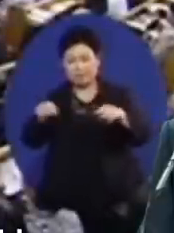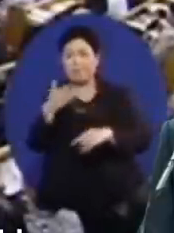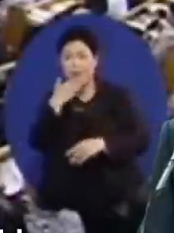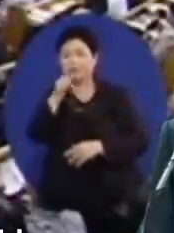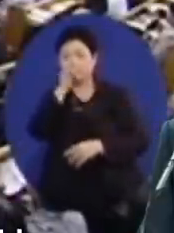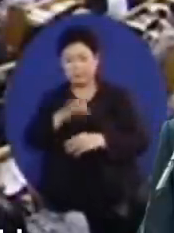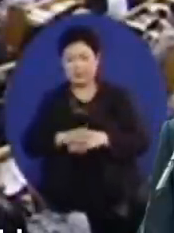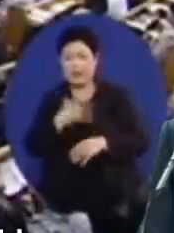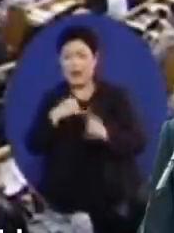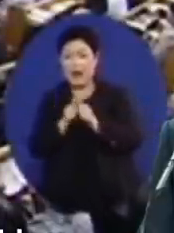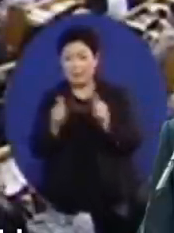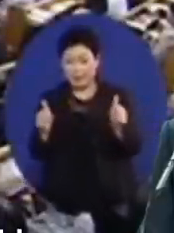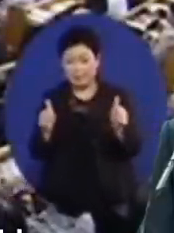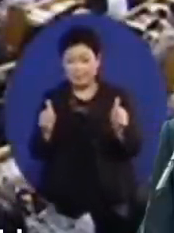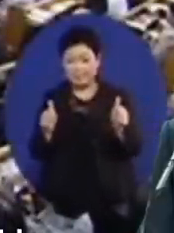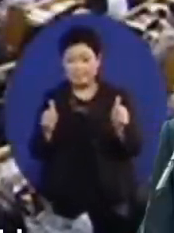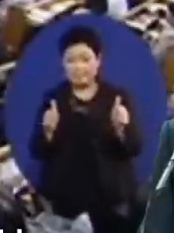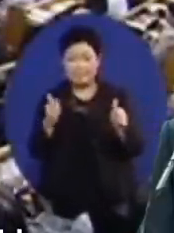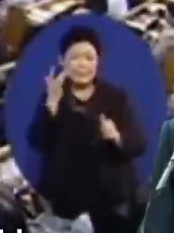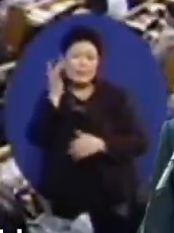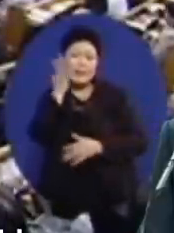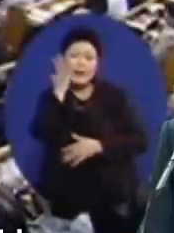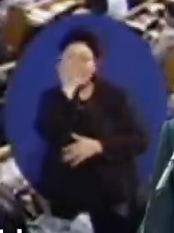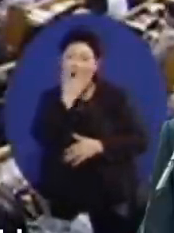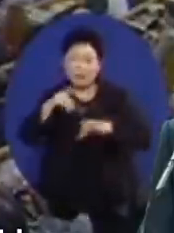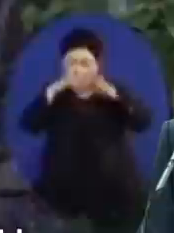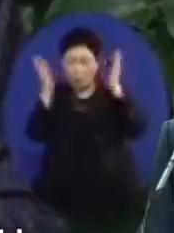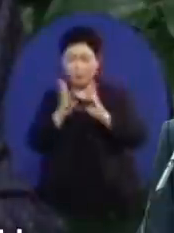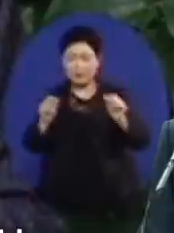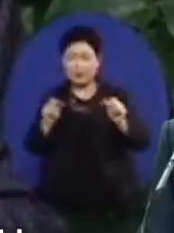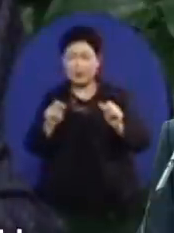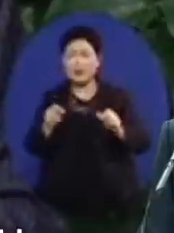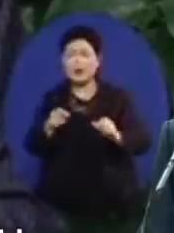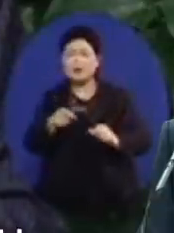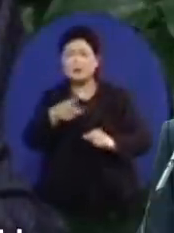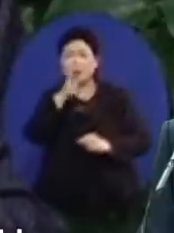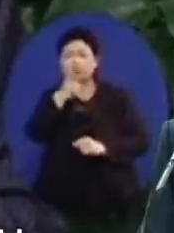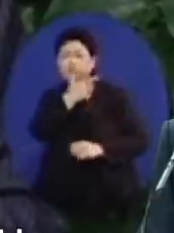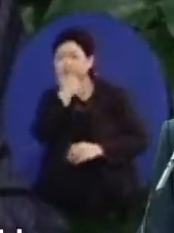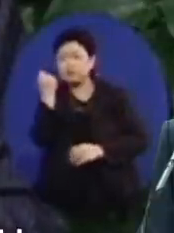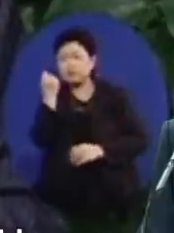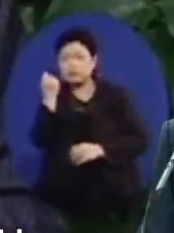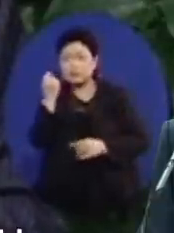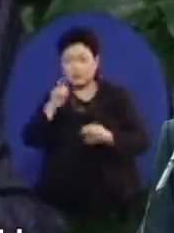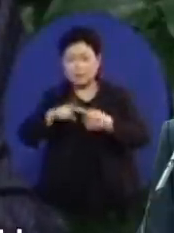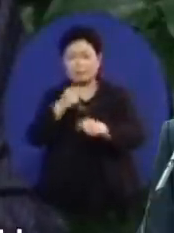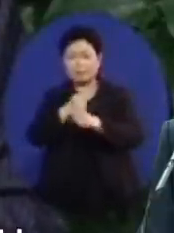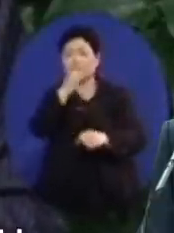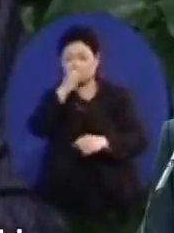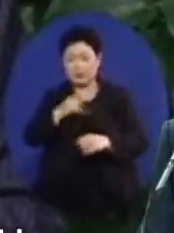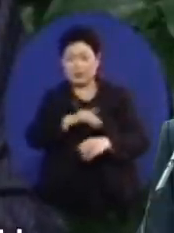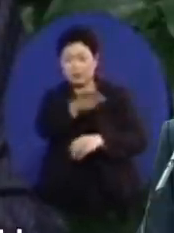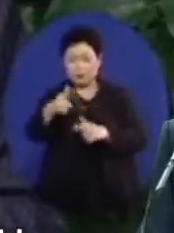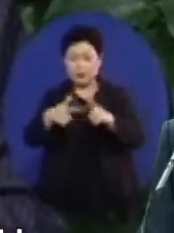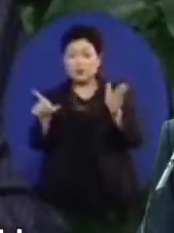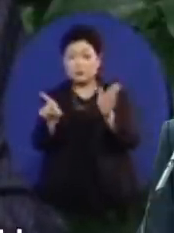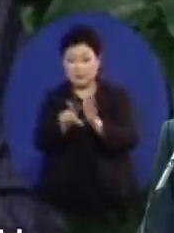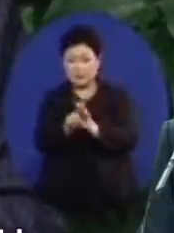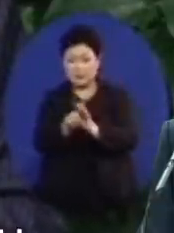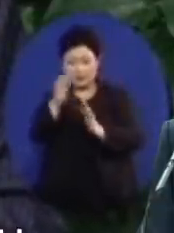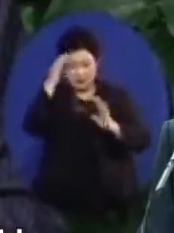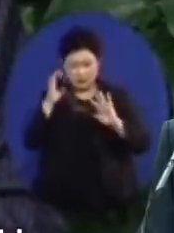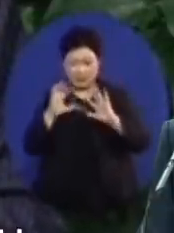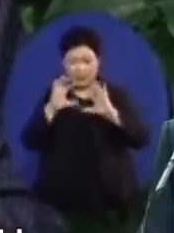아브라함이 가나안 온 땅에 기근이 들게 만드는 것입니다. 우리 예수 믿는